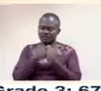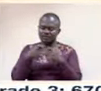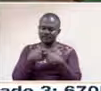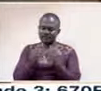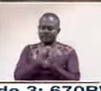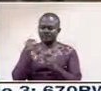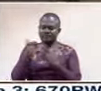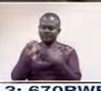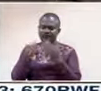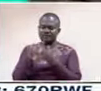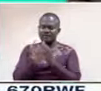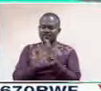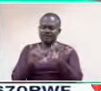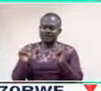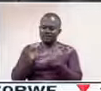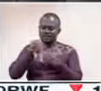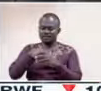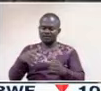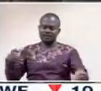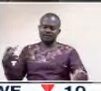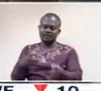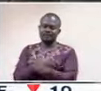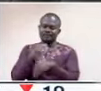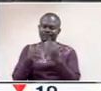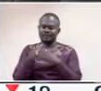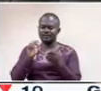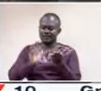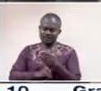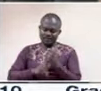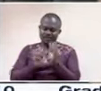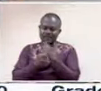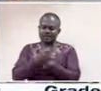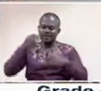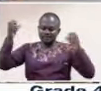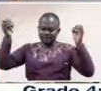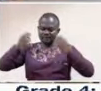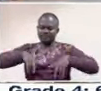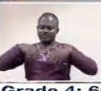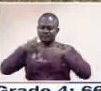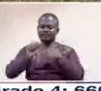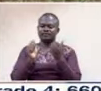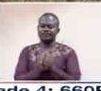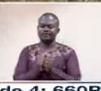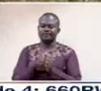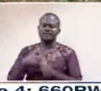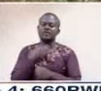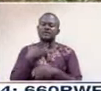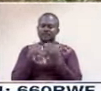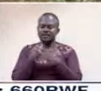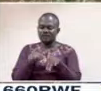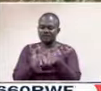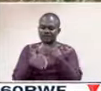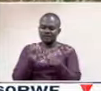ndetse n'ibindi aka karere kagerageje gushyiramo imbaraga, aba baturage bemeza ko byahinduye bigaragara imibereho yabo. Twaje kwifuza nk'abahinzi